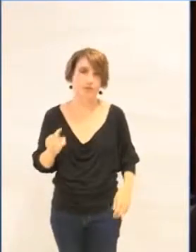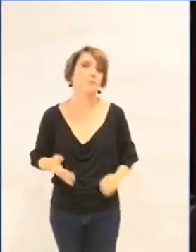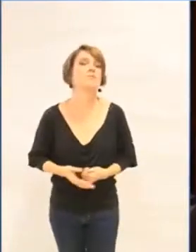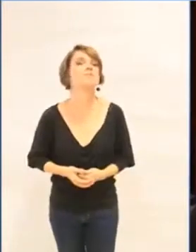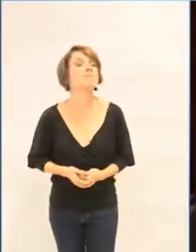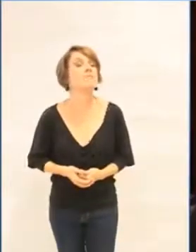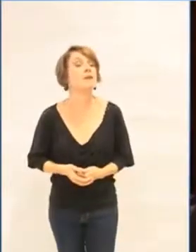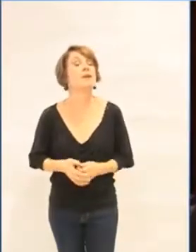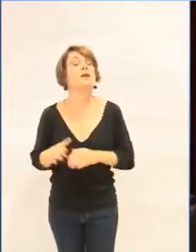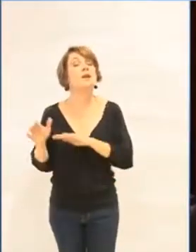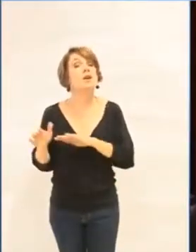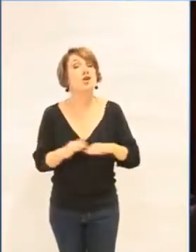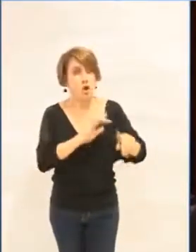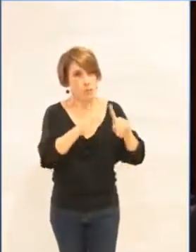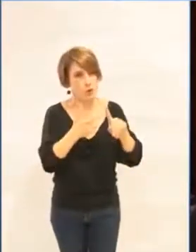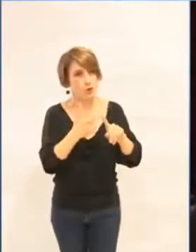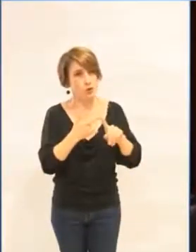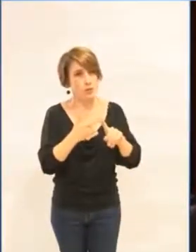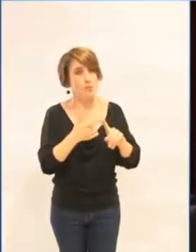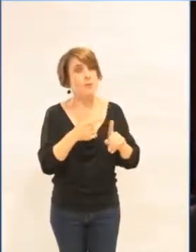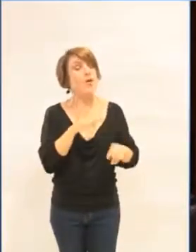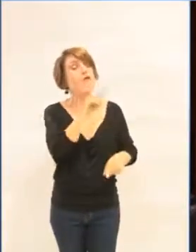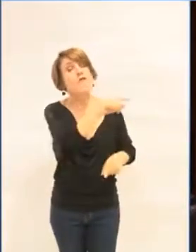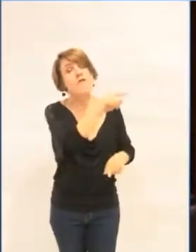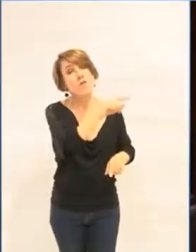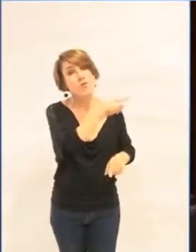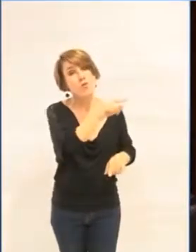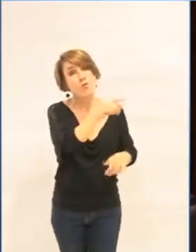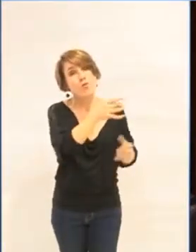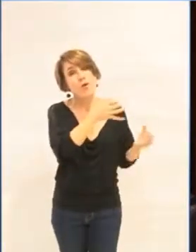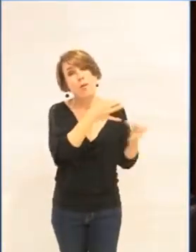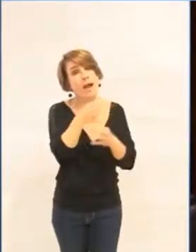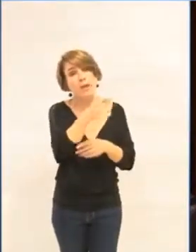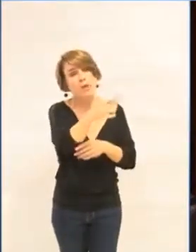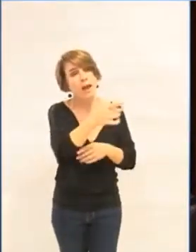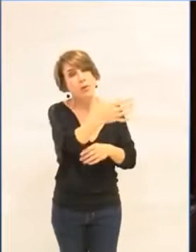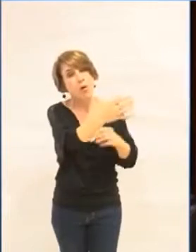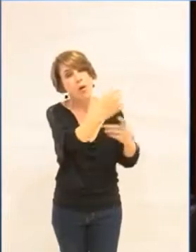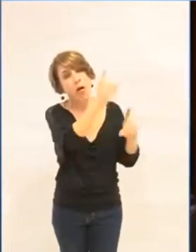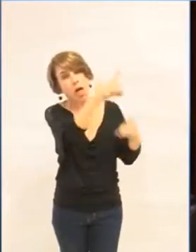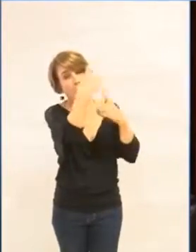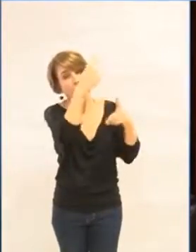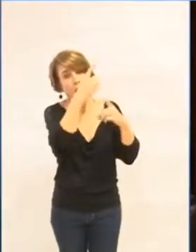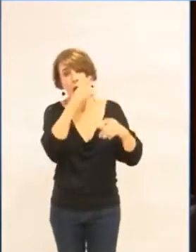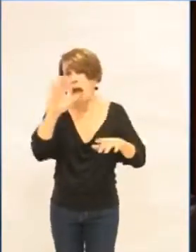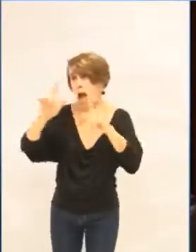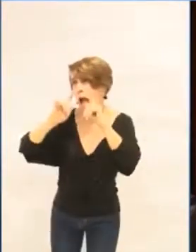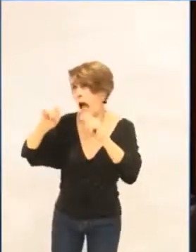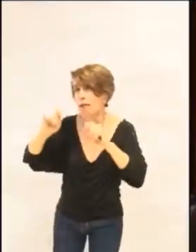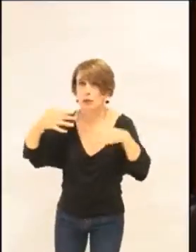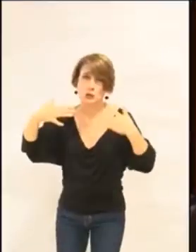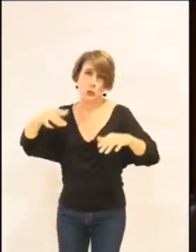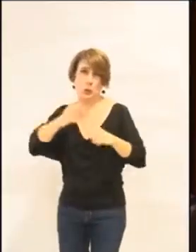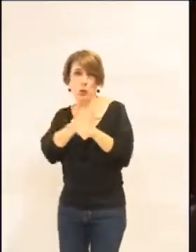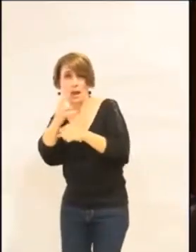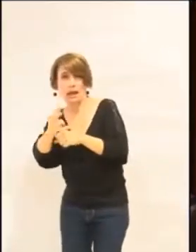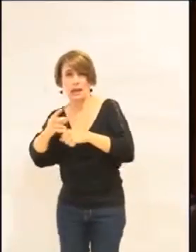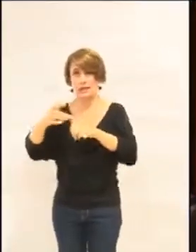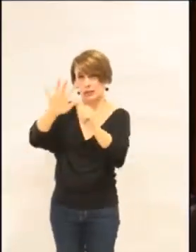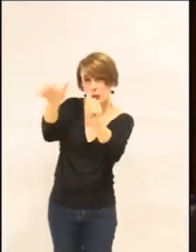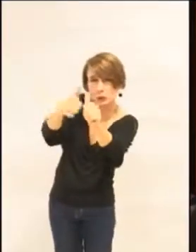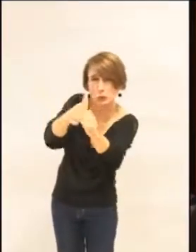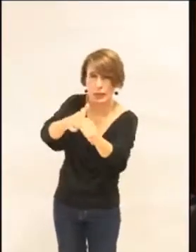sous tutelle que vous avez brandi et, à mon sens, surjoué, tant en interne avec le